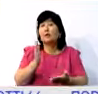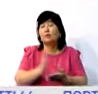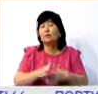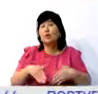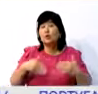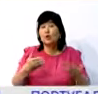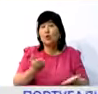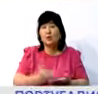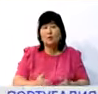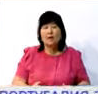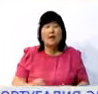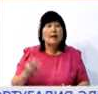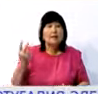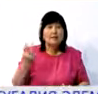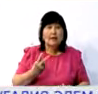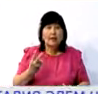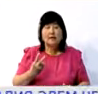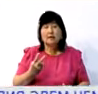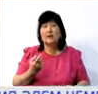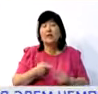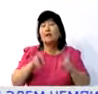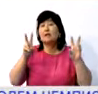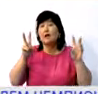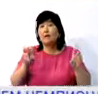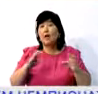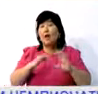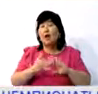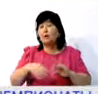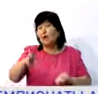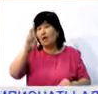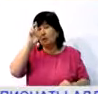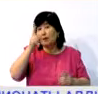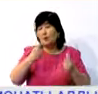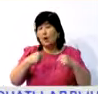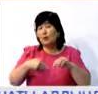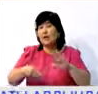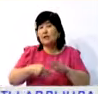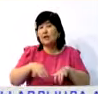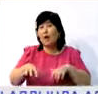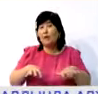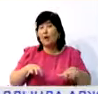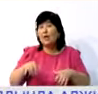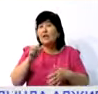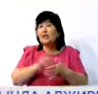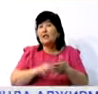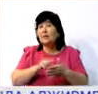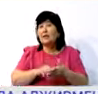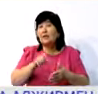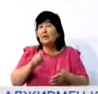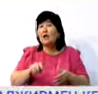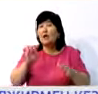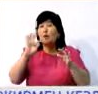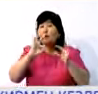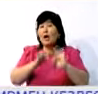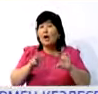отырмыз. Екінші тармақшасымен ауданда мемлекеттік органдардың сыбайлас жемқорлық көріністерінің себептеріне мониторинг